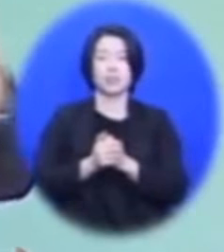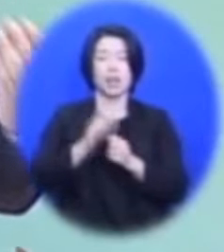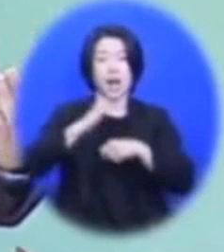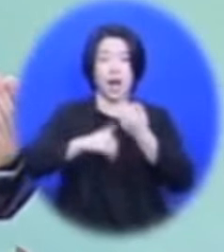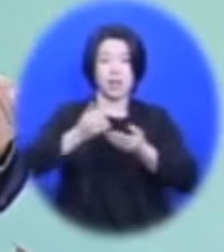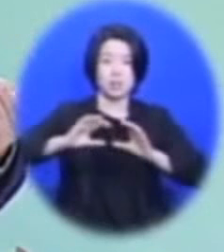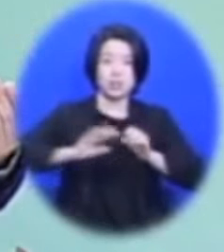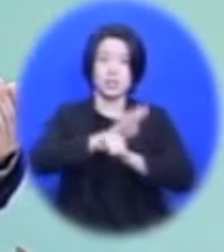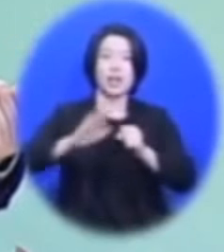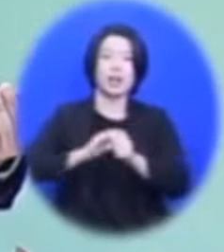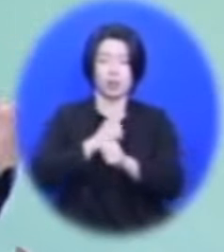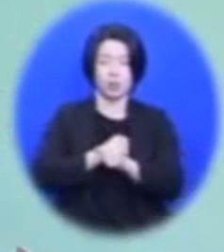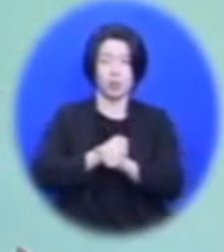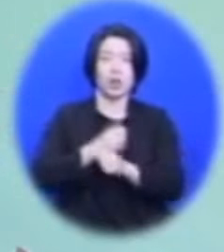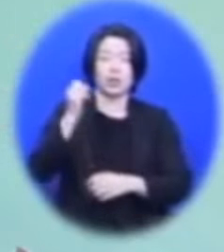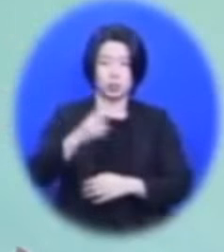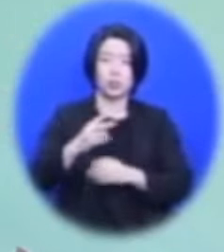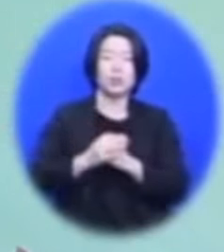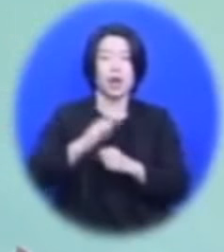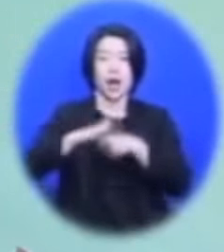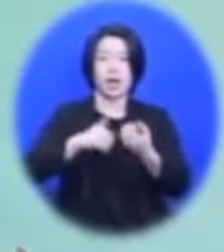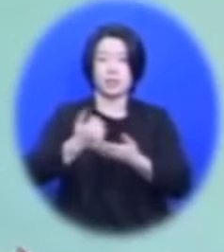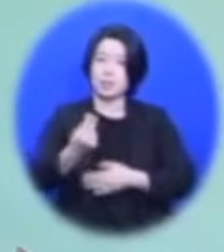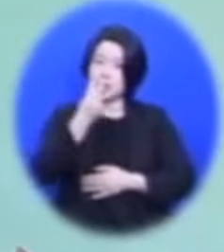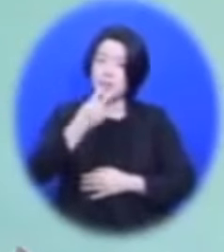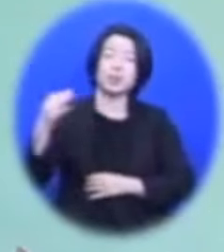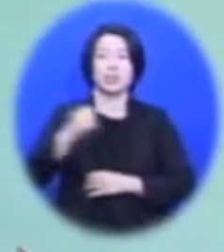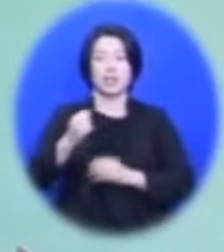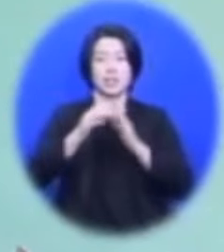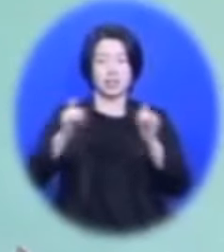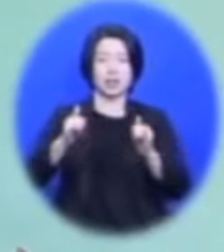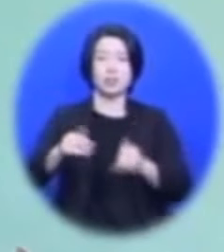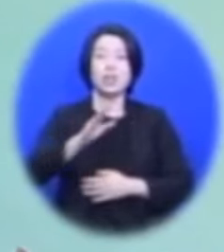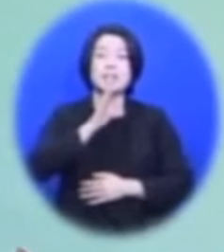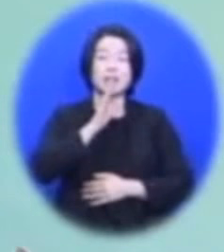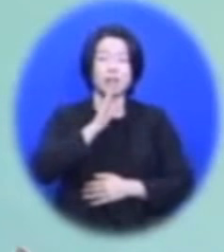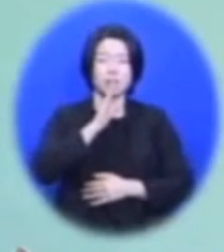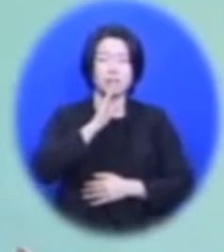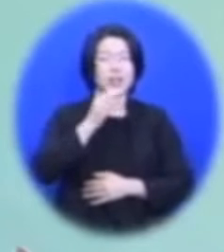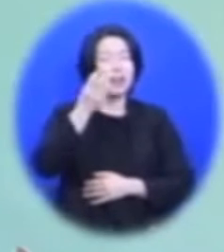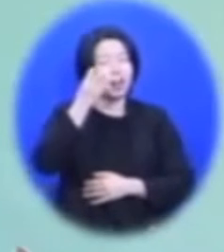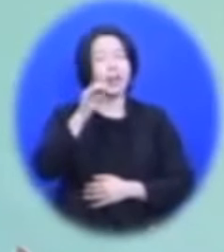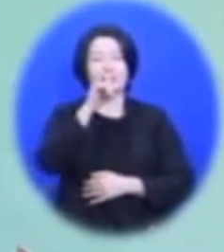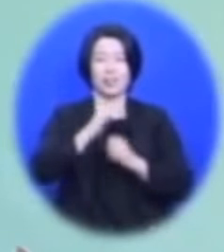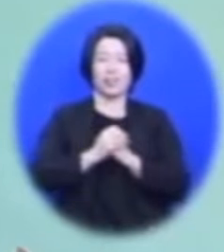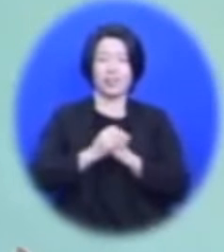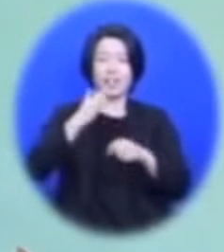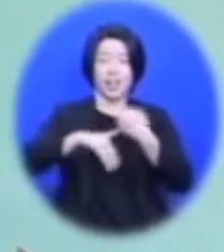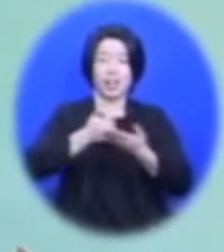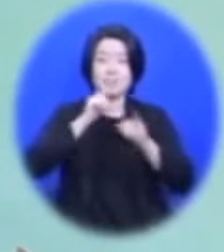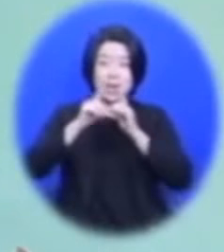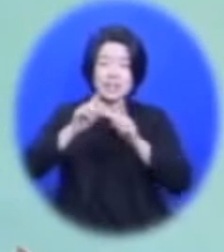하나님을 사랑하고 그리고 하나님의 생명을 가진 사람은 참 독특해요. 하나님의